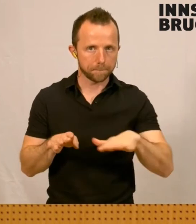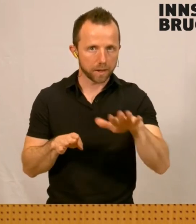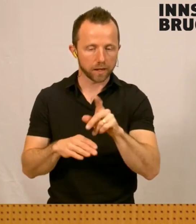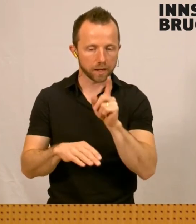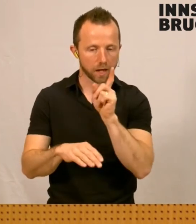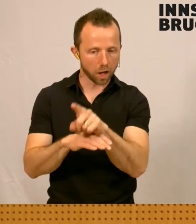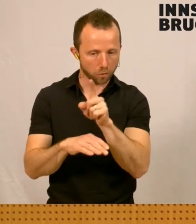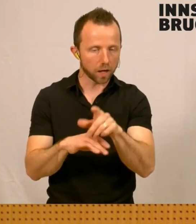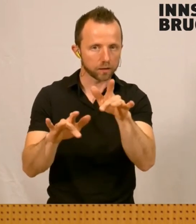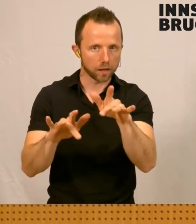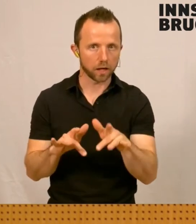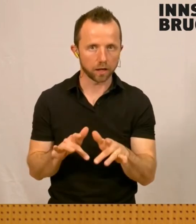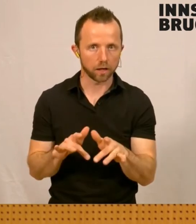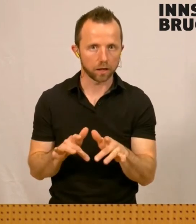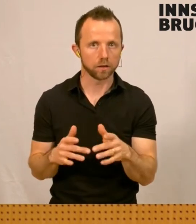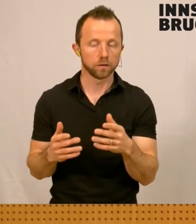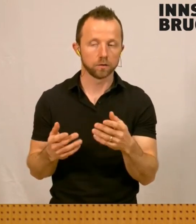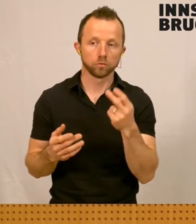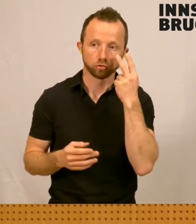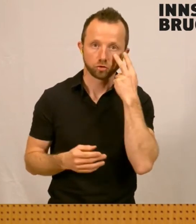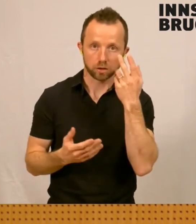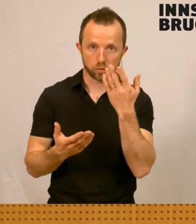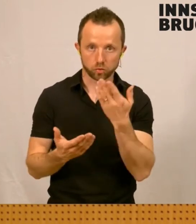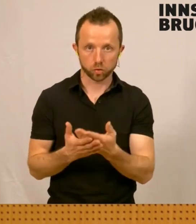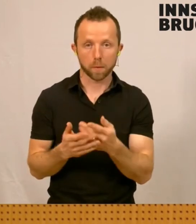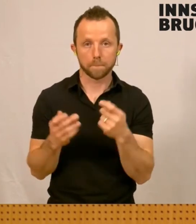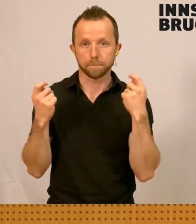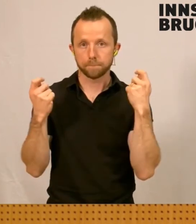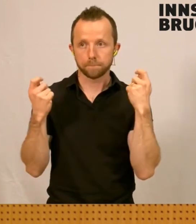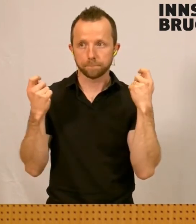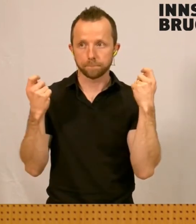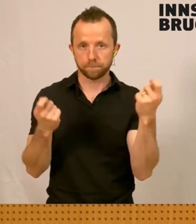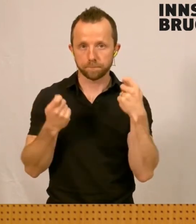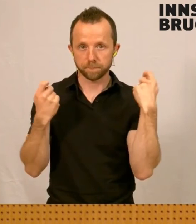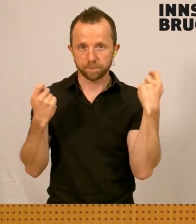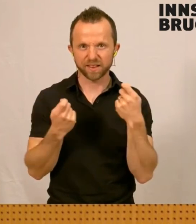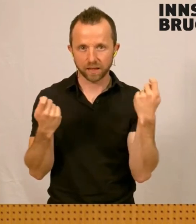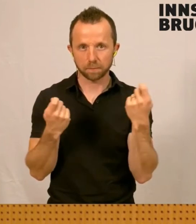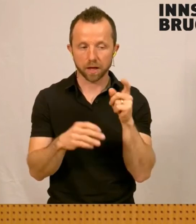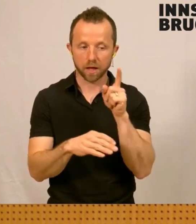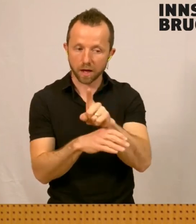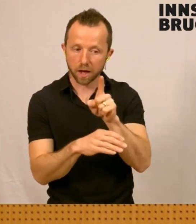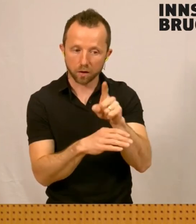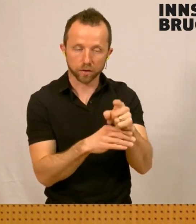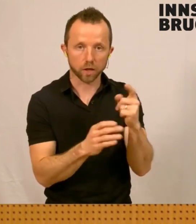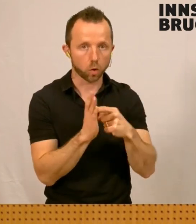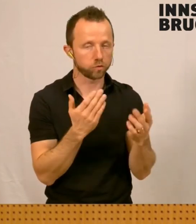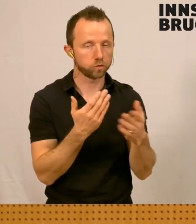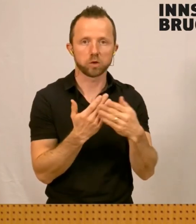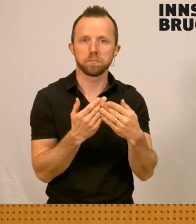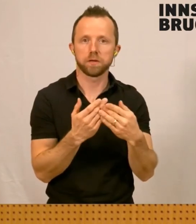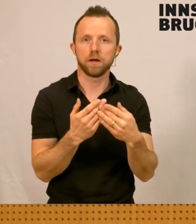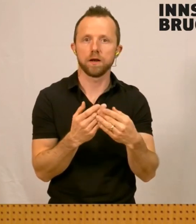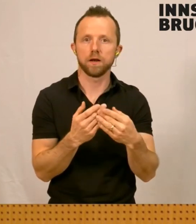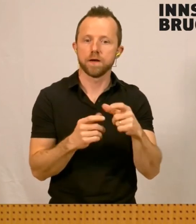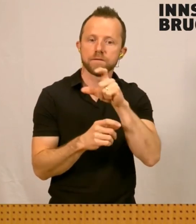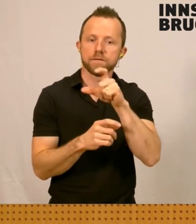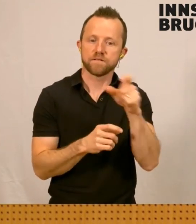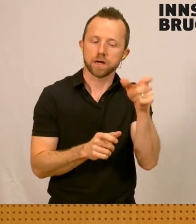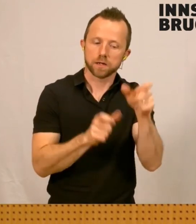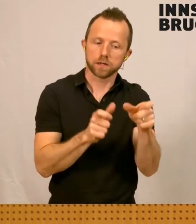da. Es ist sogar so, dass Betriebe den Aufträgen, zum Beispiel wegen fehlendem Fachpersonal,